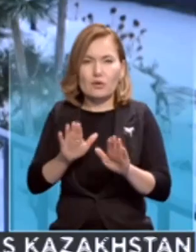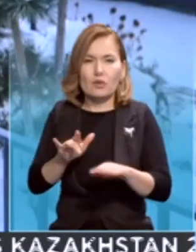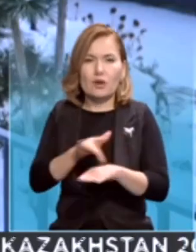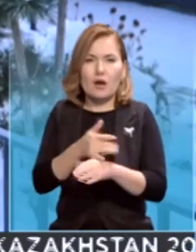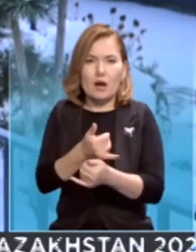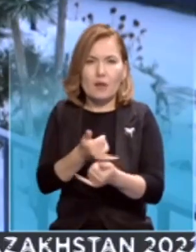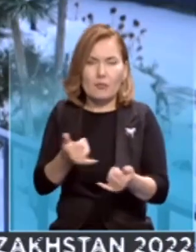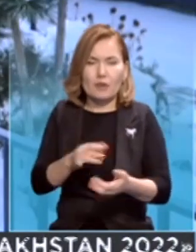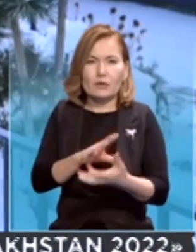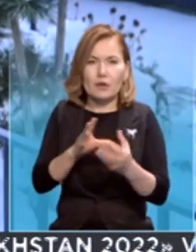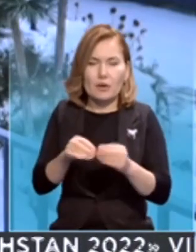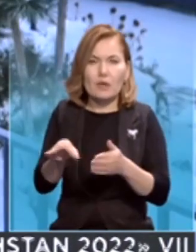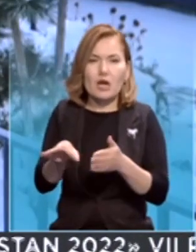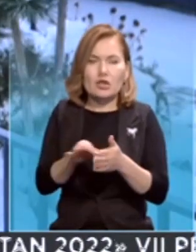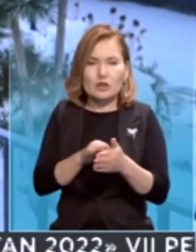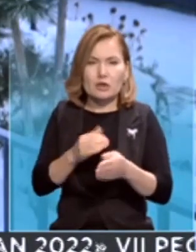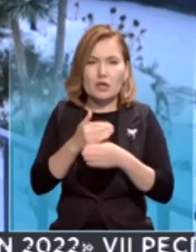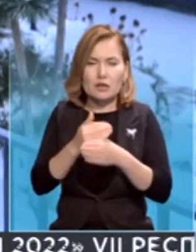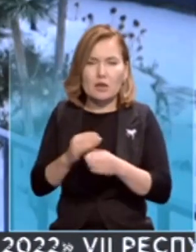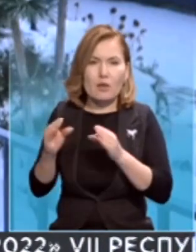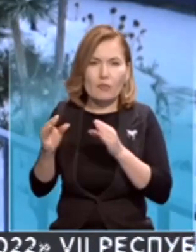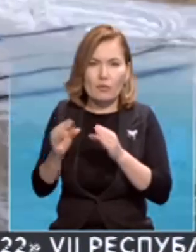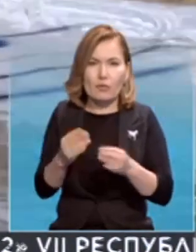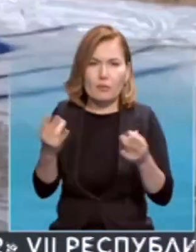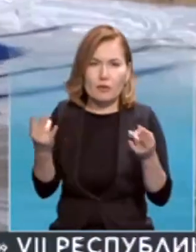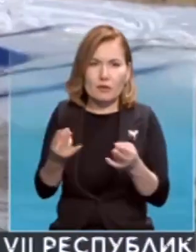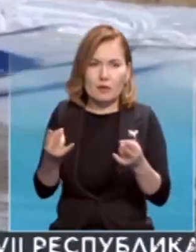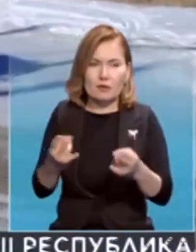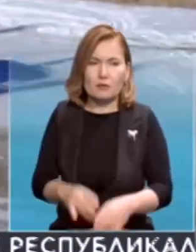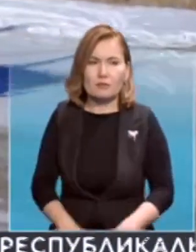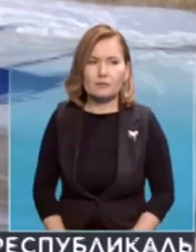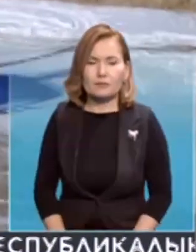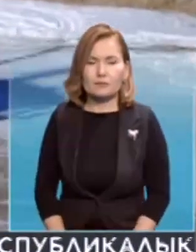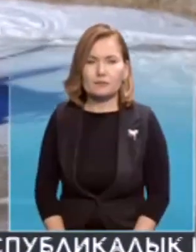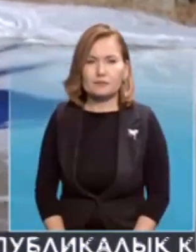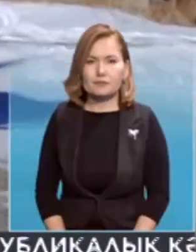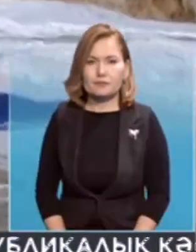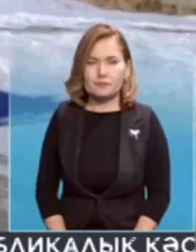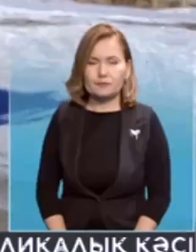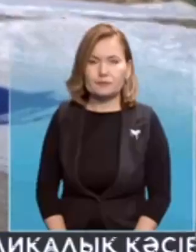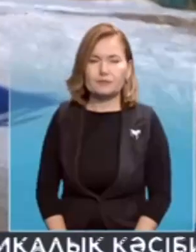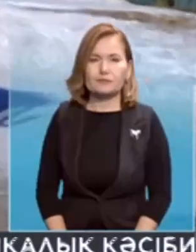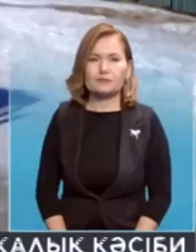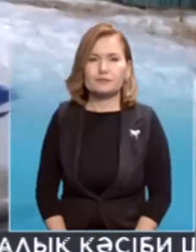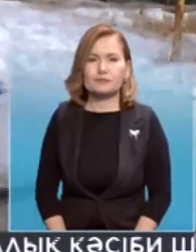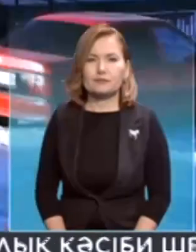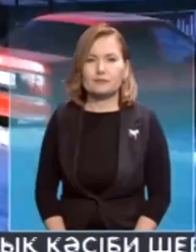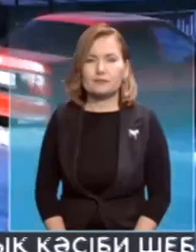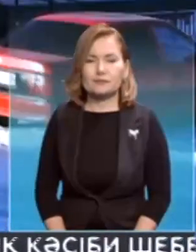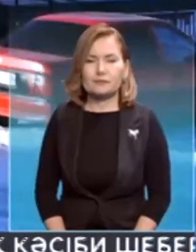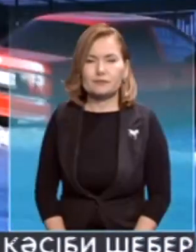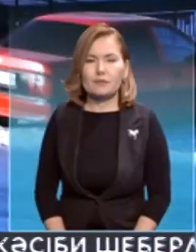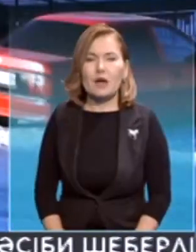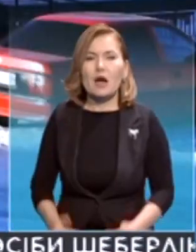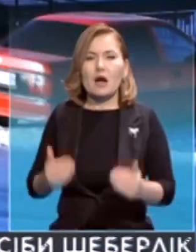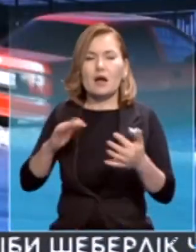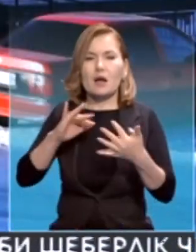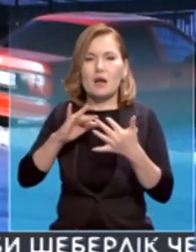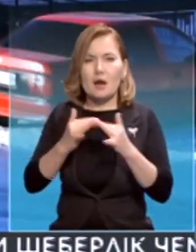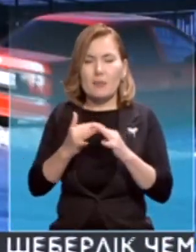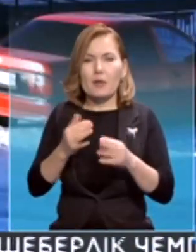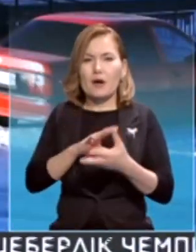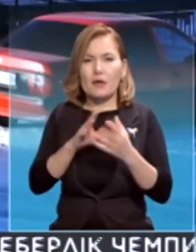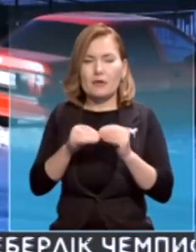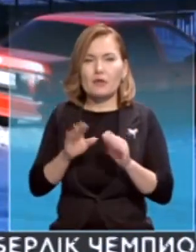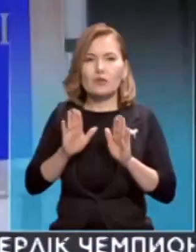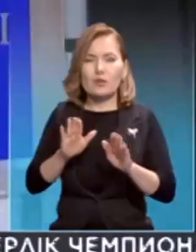Одан бөлек жедел жәрдем көлігіне де қажеттілік бар. Қазір ауылда бір жедел